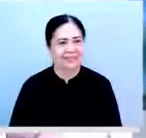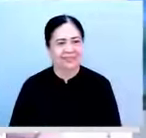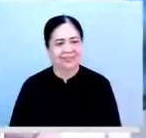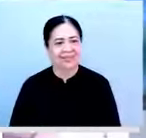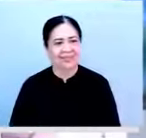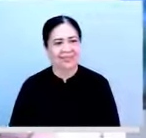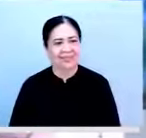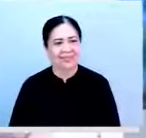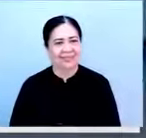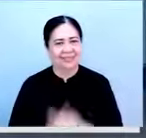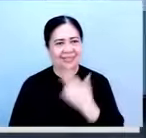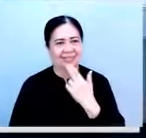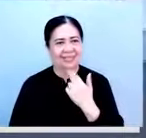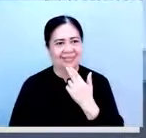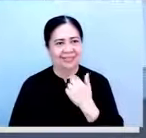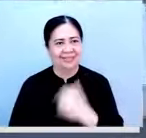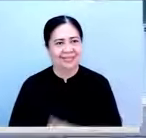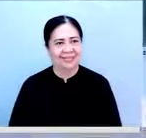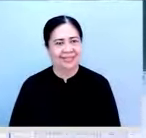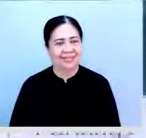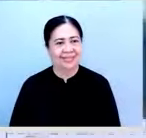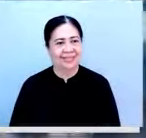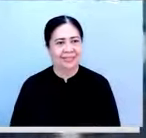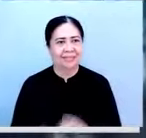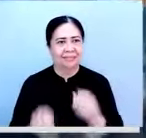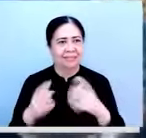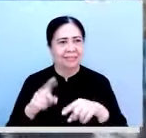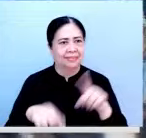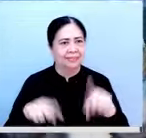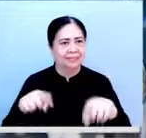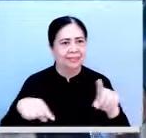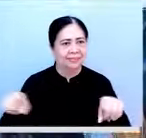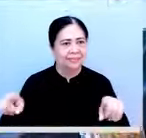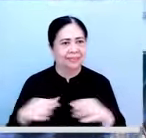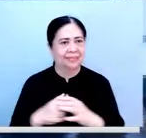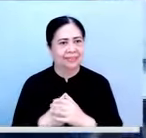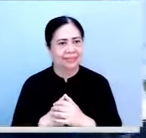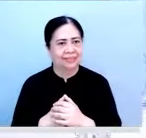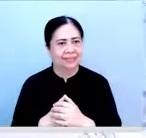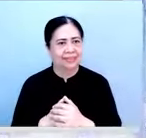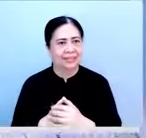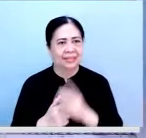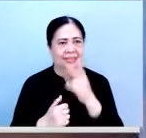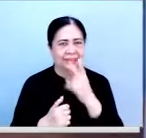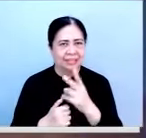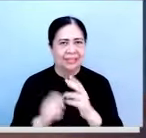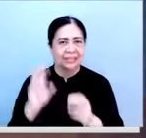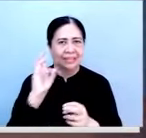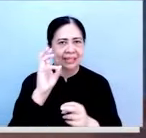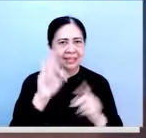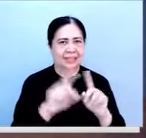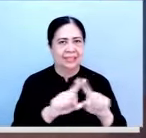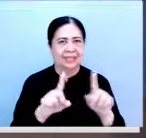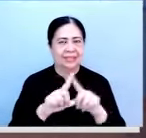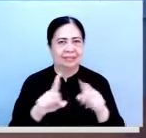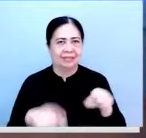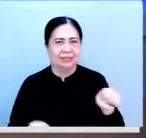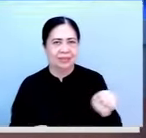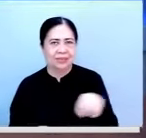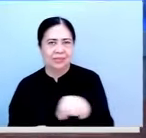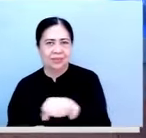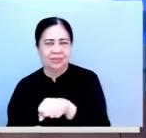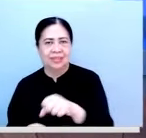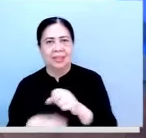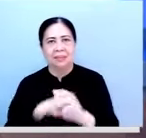Ang cute, sobra. Ang daming variations, varieties. O, parang nakakakita na ako na anim na iba-ibang mga trolley bags. Ano pa ba